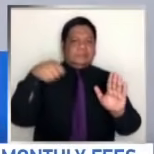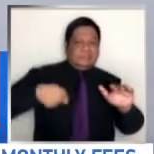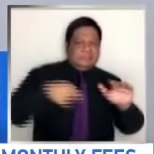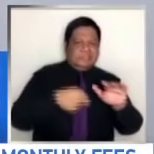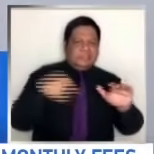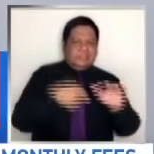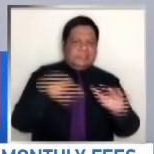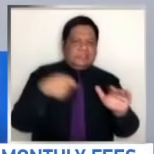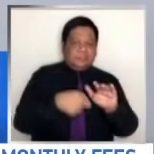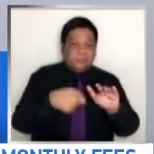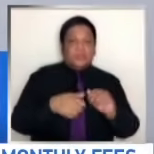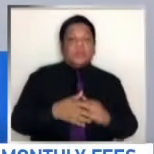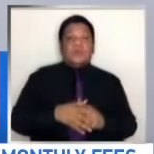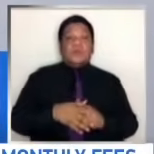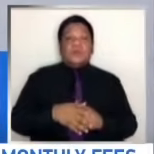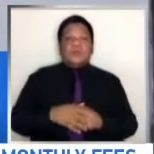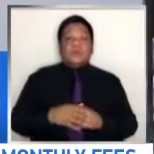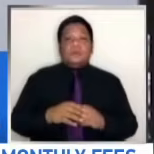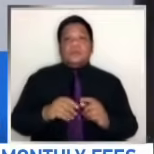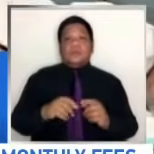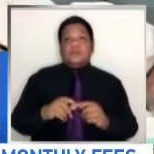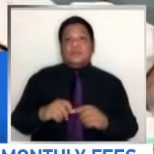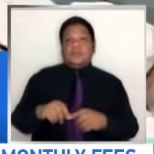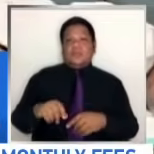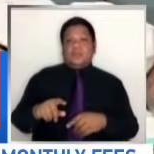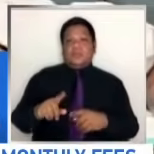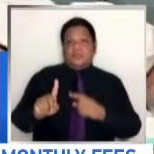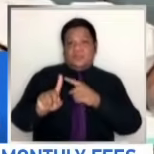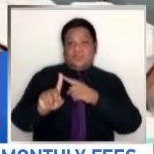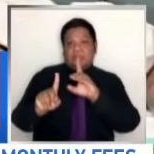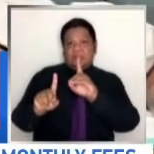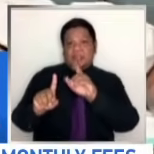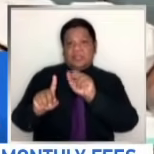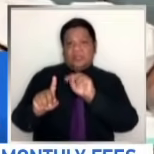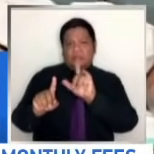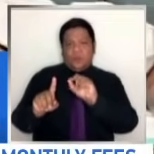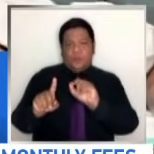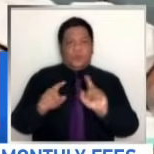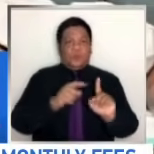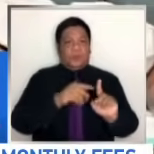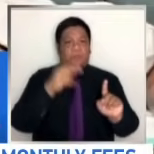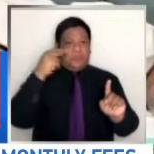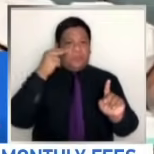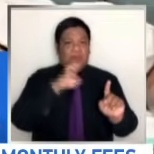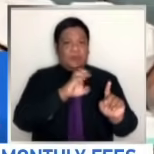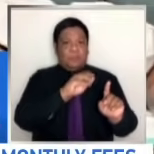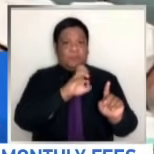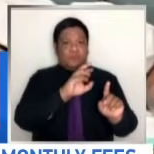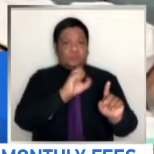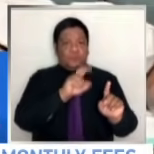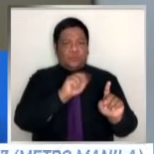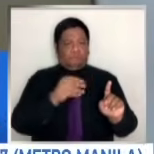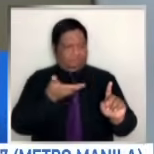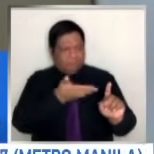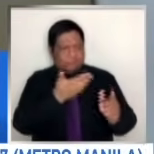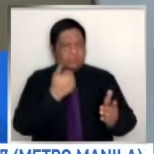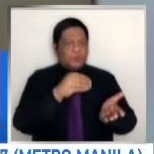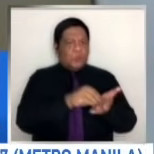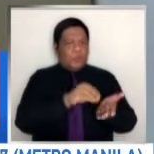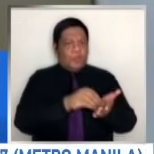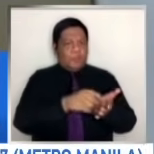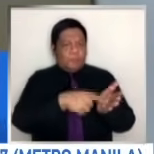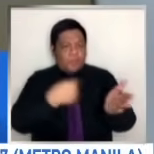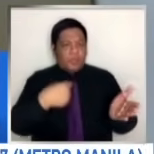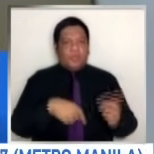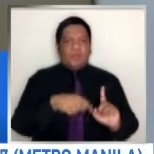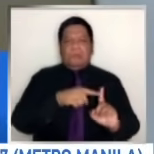investigasyon, sinisingil daw noon ni Danilo Menor ang pamangkin niyang si Emerson. Pero nagsalita raw ng masama si Emerson kaya napikon ang kanyang tiyuhin.